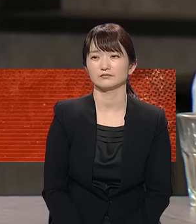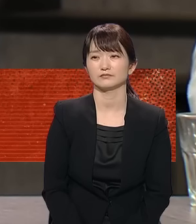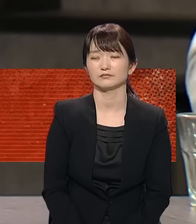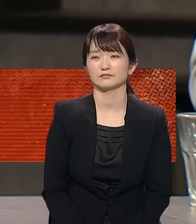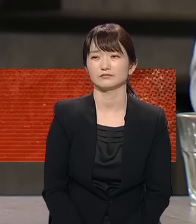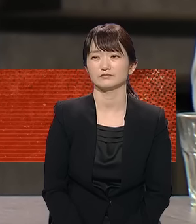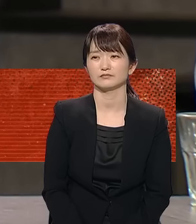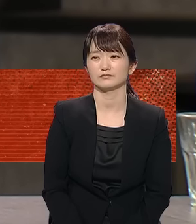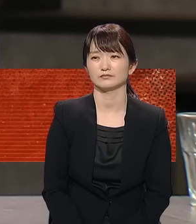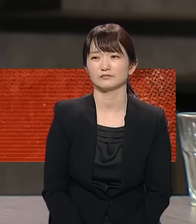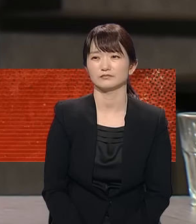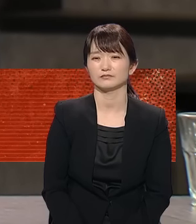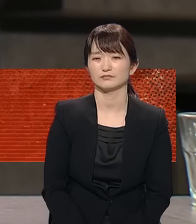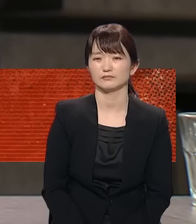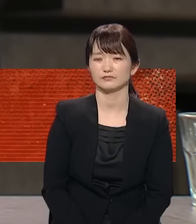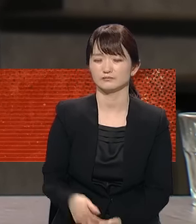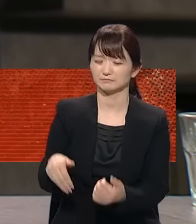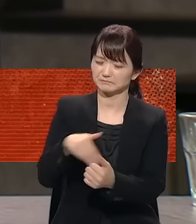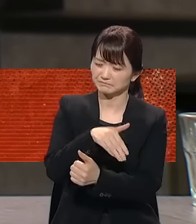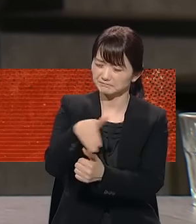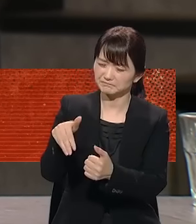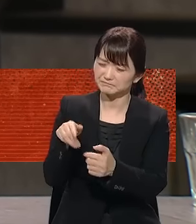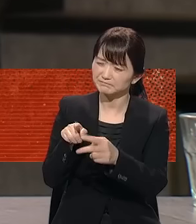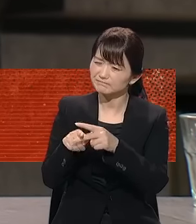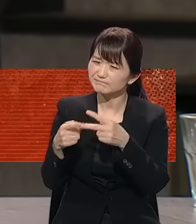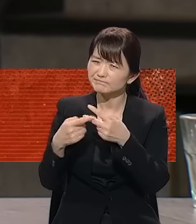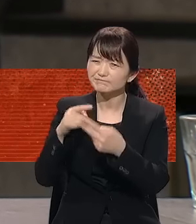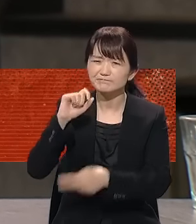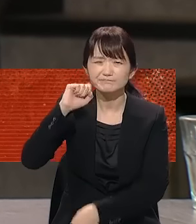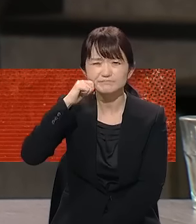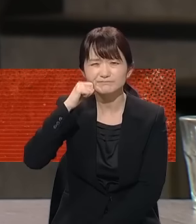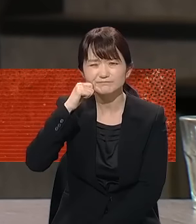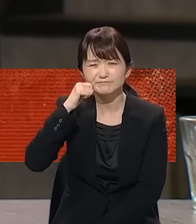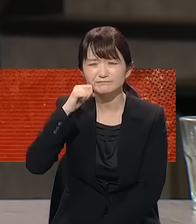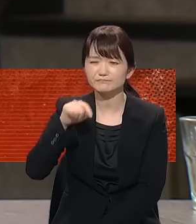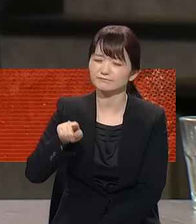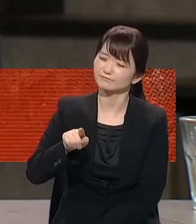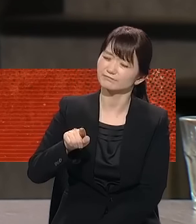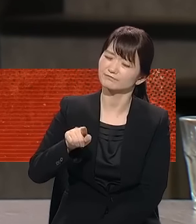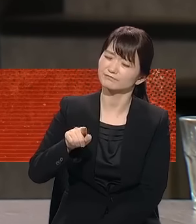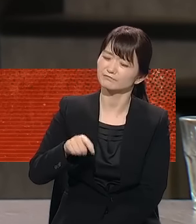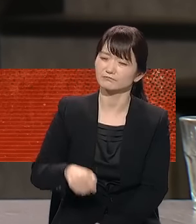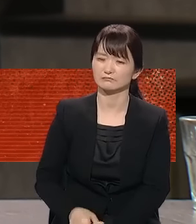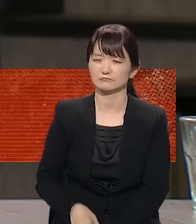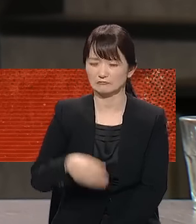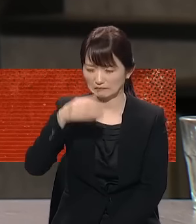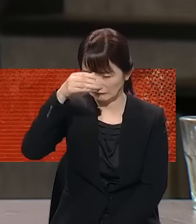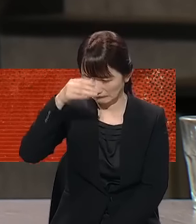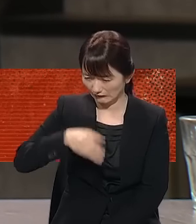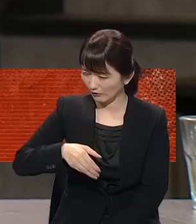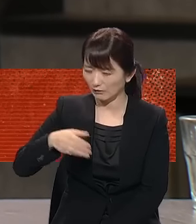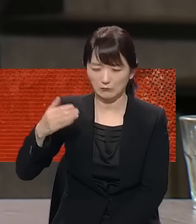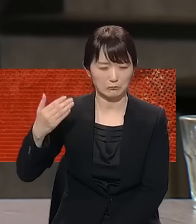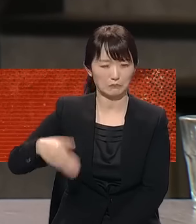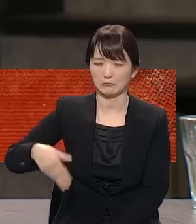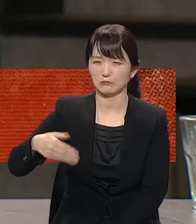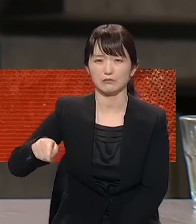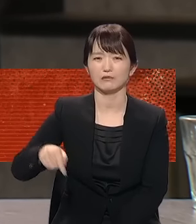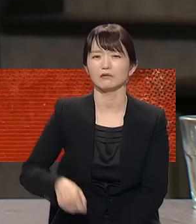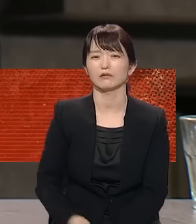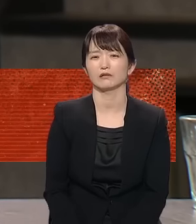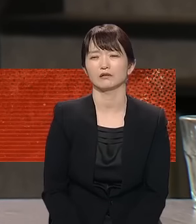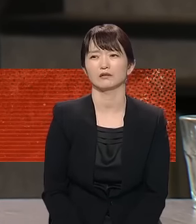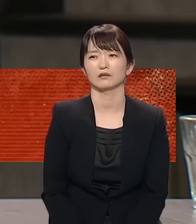어 이해하기 힘든 그런 그 내공이 상당히 세다 그럴까요 어떻게 그렇게 할 수 있는지